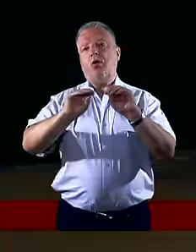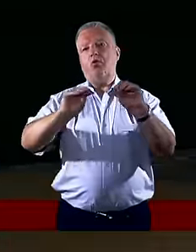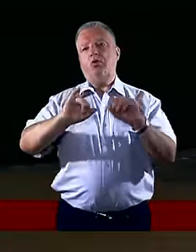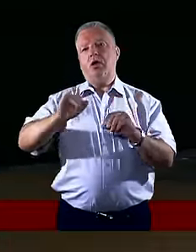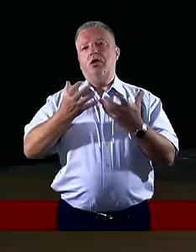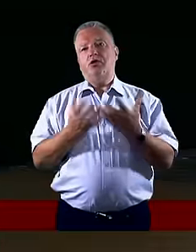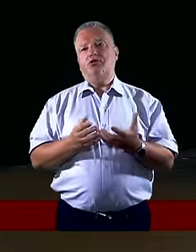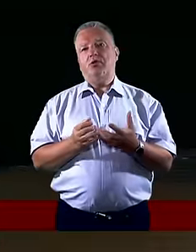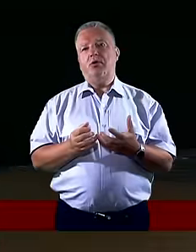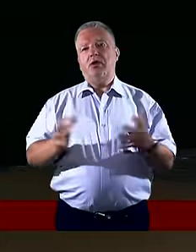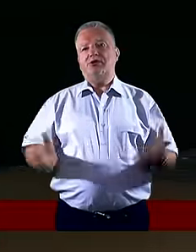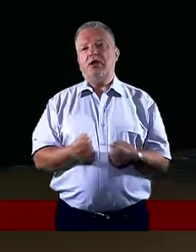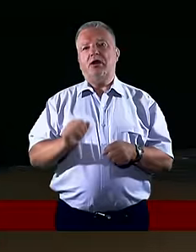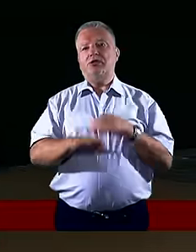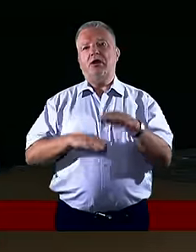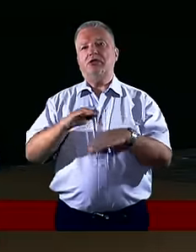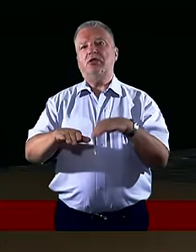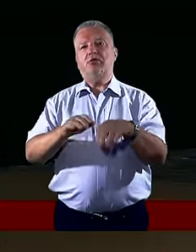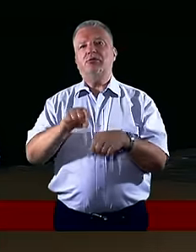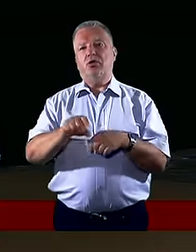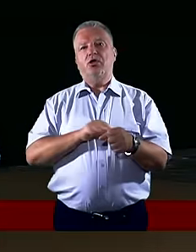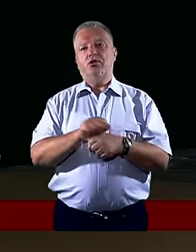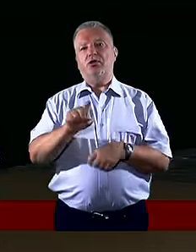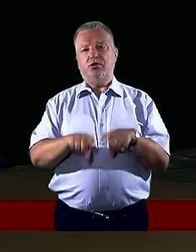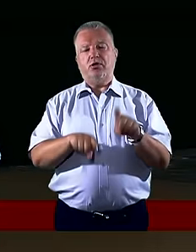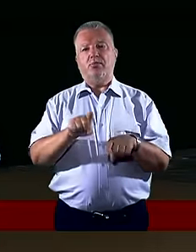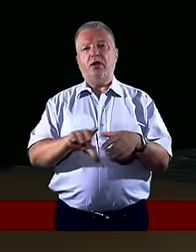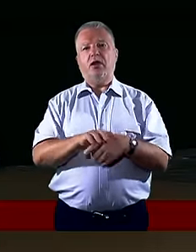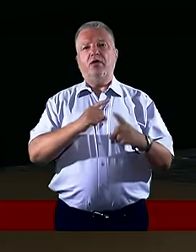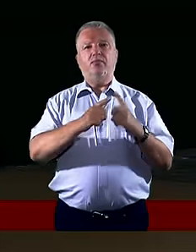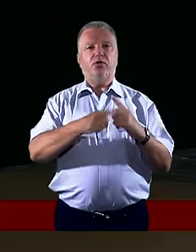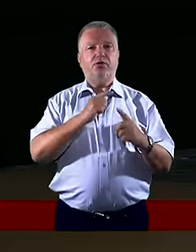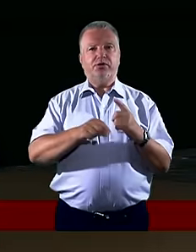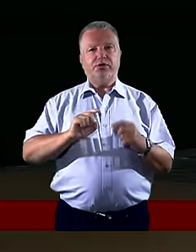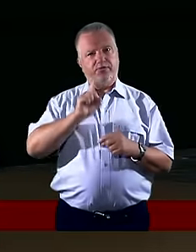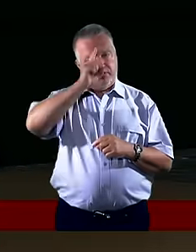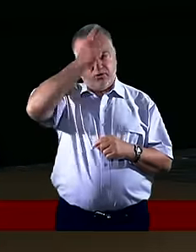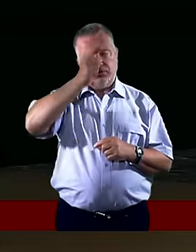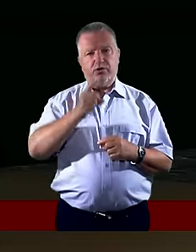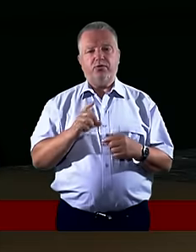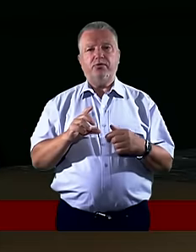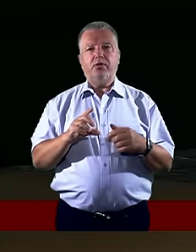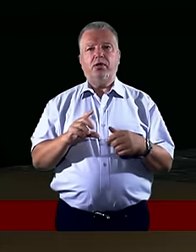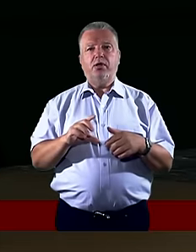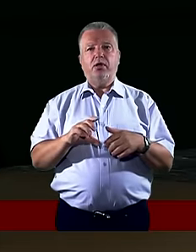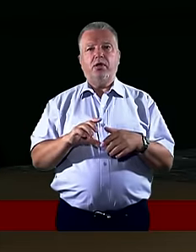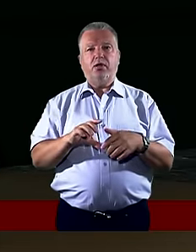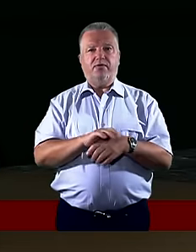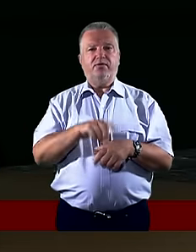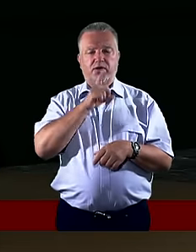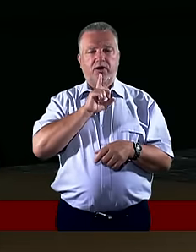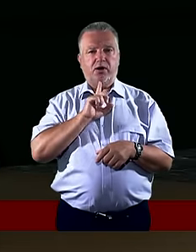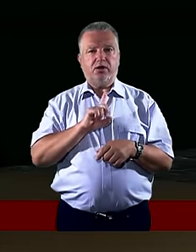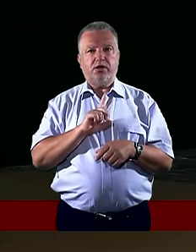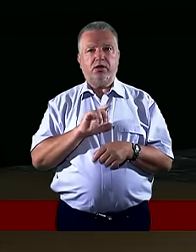chcą znaleźć naśladowców. I to jest normalne. To jest w polityce, to jest w filozofii, to jest